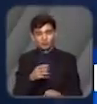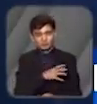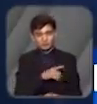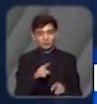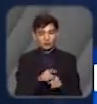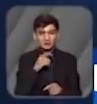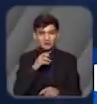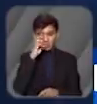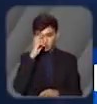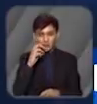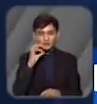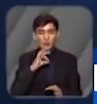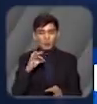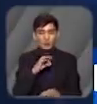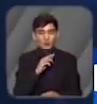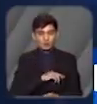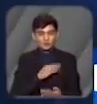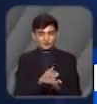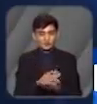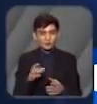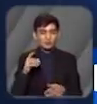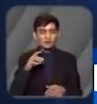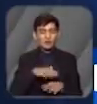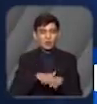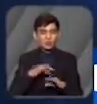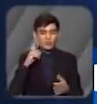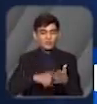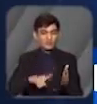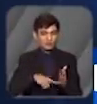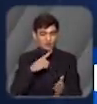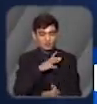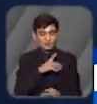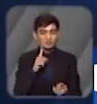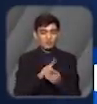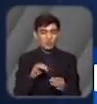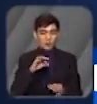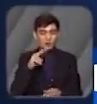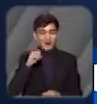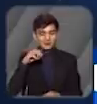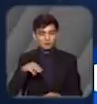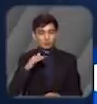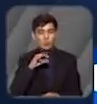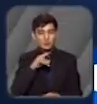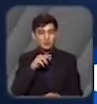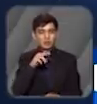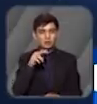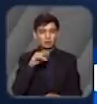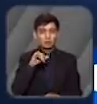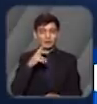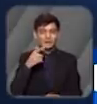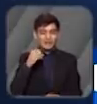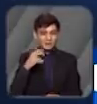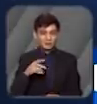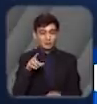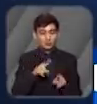бұл мемлекеттік қызметкерлерге деген халық сенімін азайтады. Кездесу барысында Қасым Жомарт Тоқаев дүнген диаспорасына қазақ